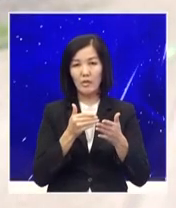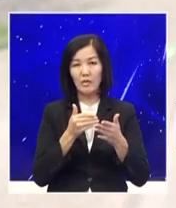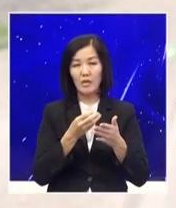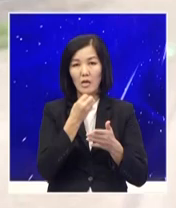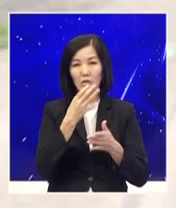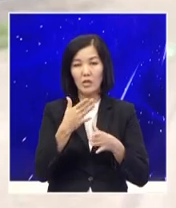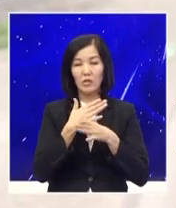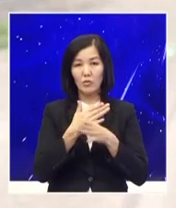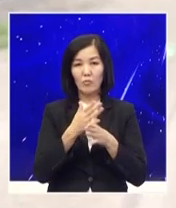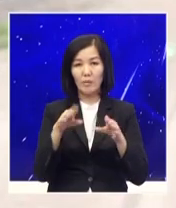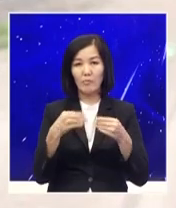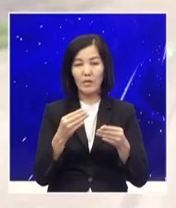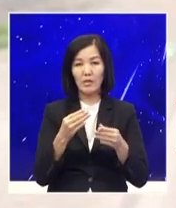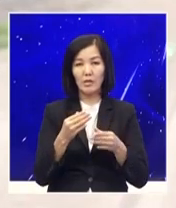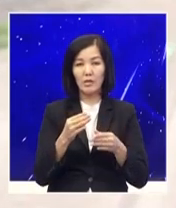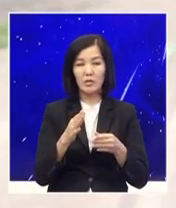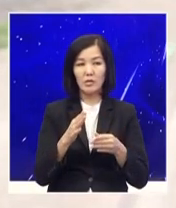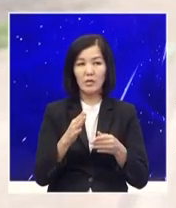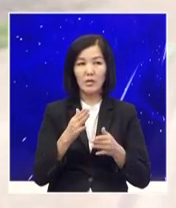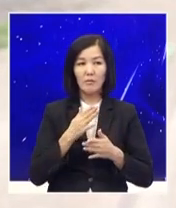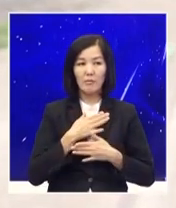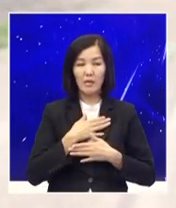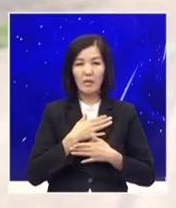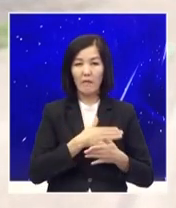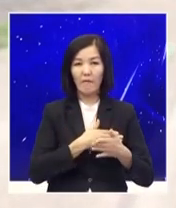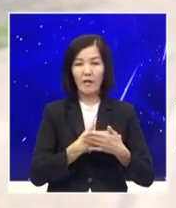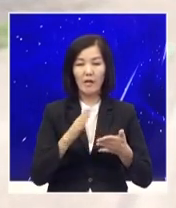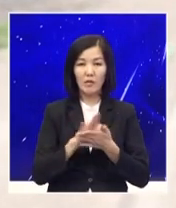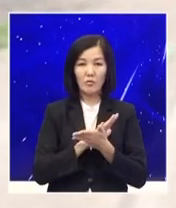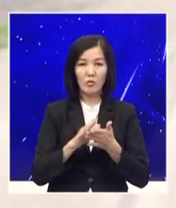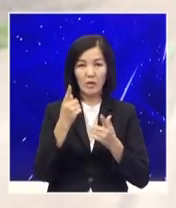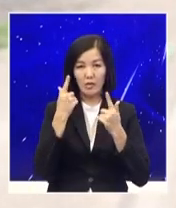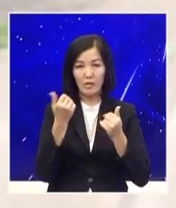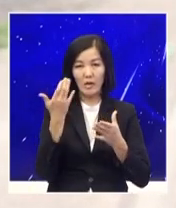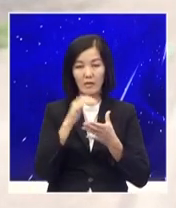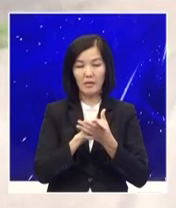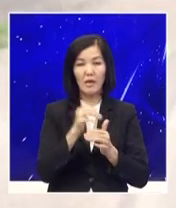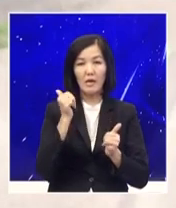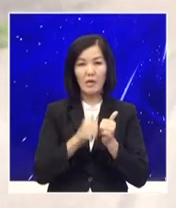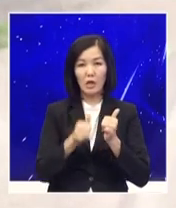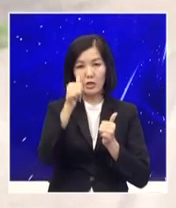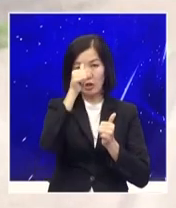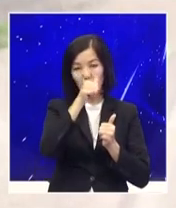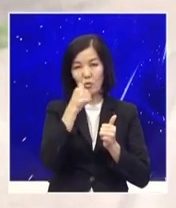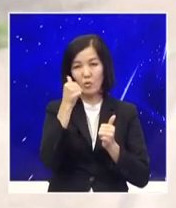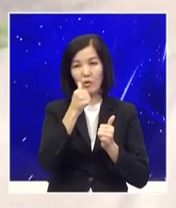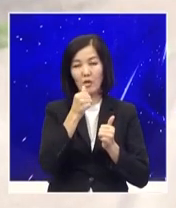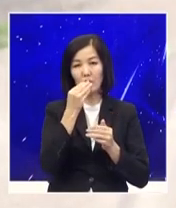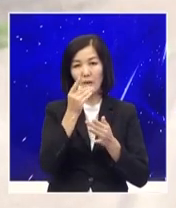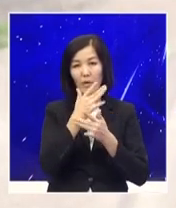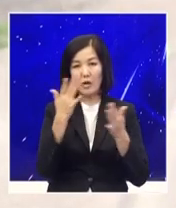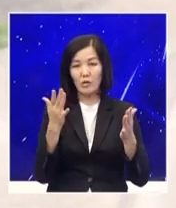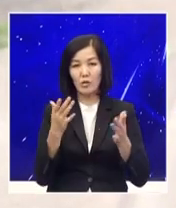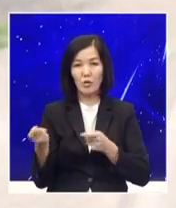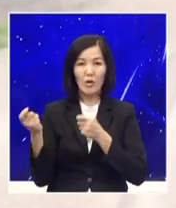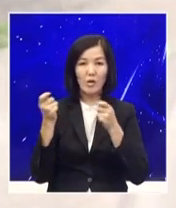жақсы көмегі тиді. Сол кісінің арқасында мені волонтерлар білетін болды. Ай сайын тамақ асымды, азық түлігімді